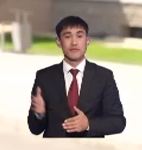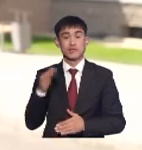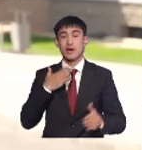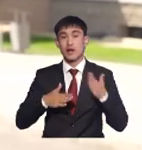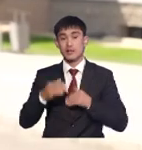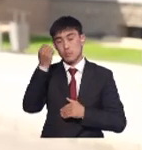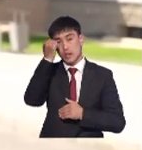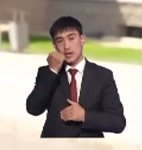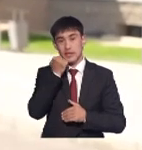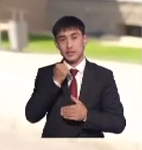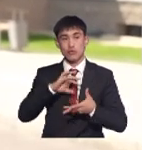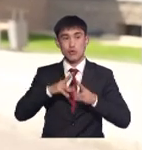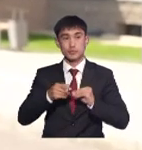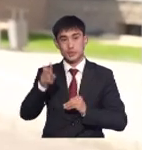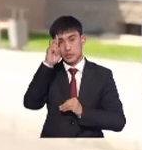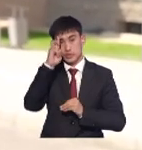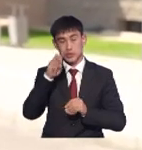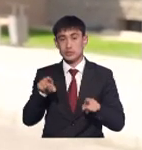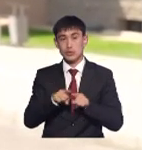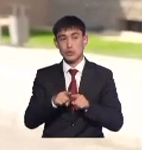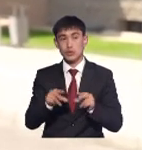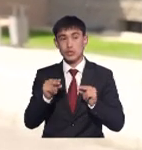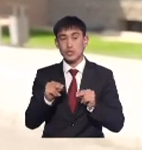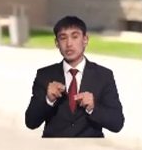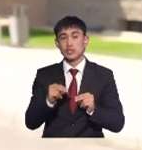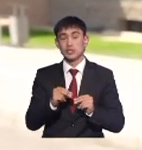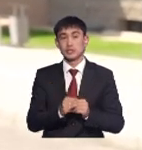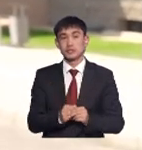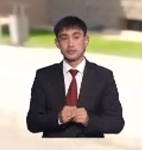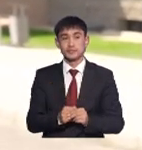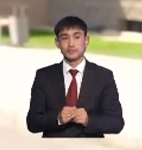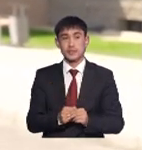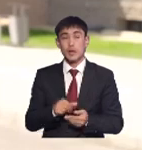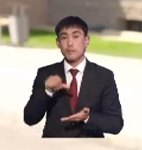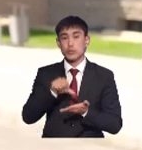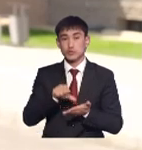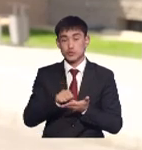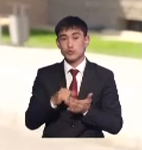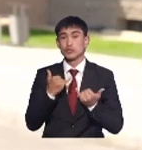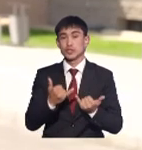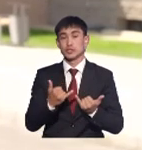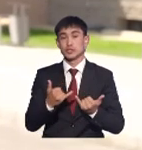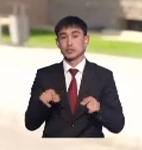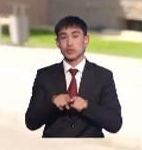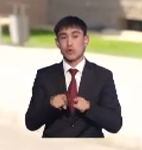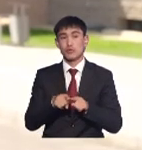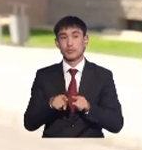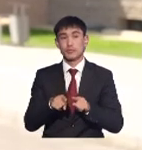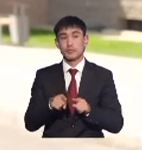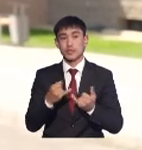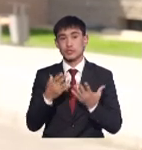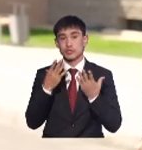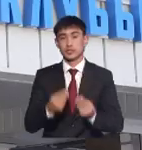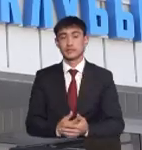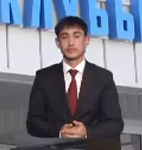очень благодарны, в общем, нашему государству за такую честь присутствовать в таком моменте на